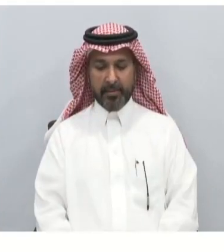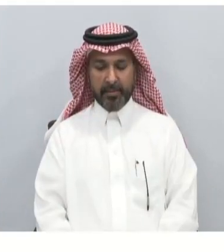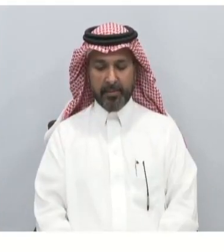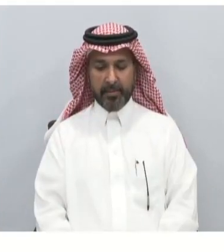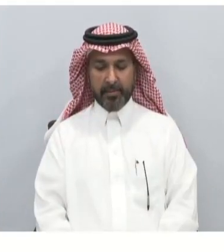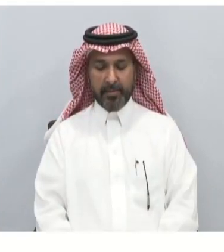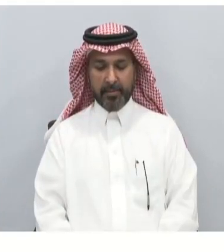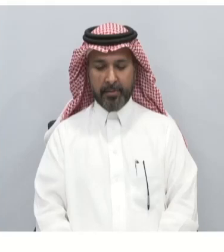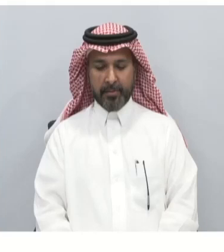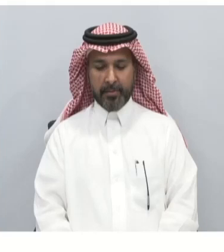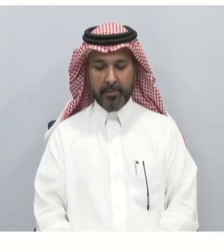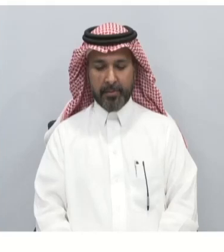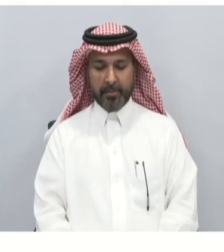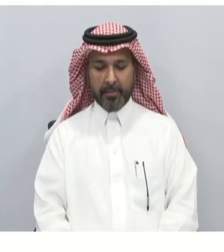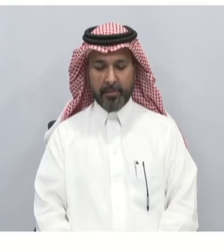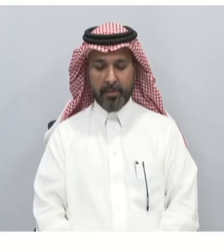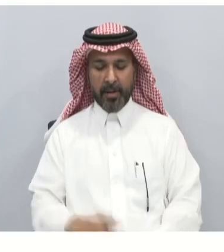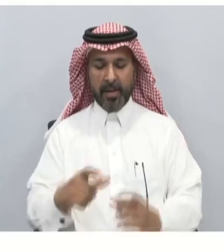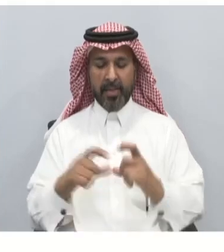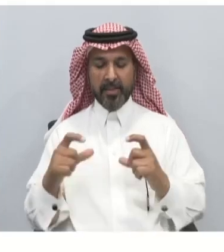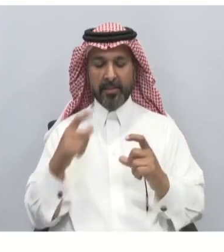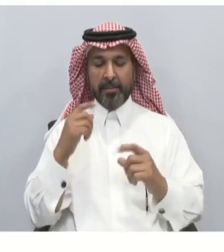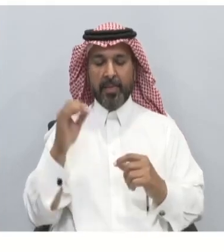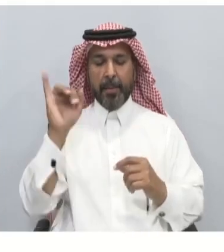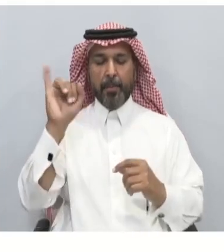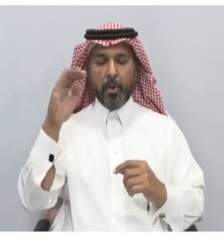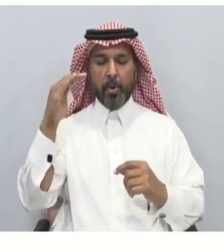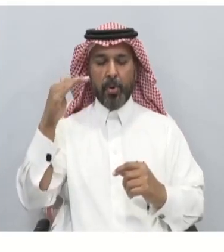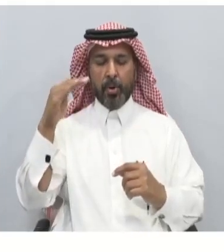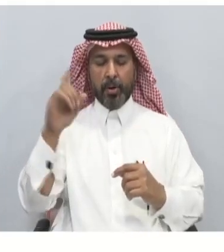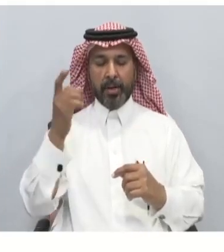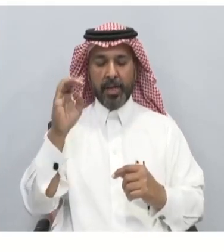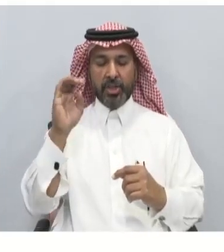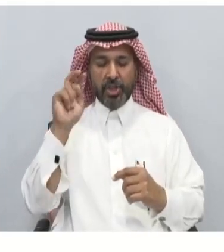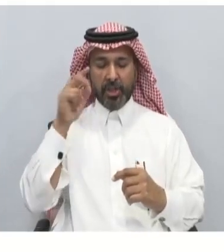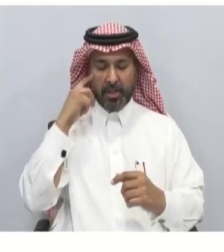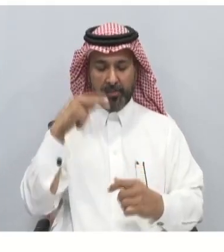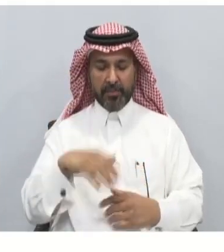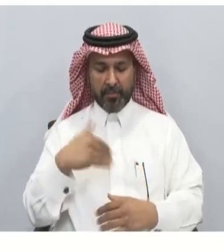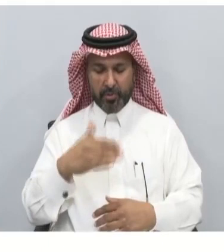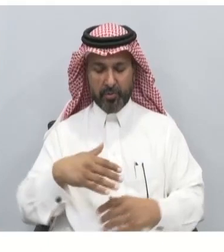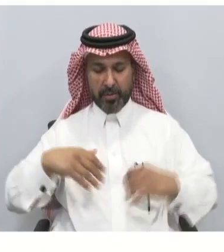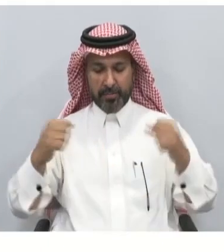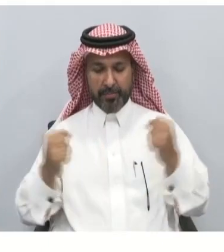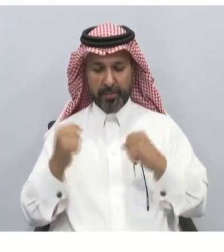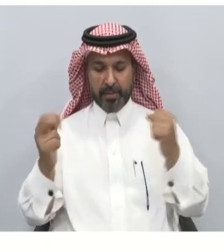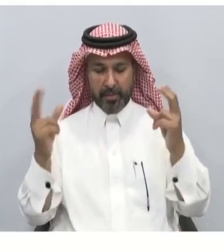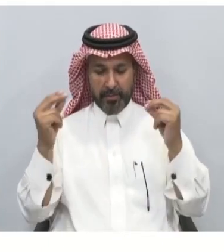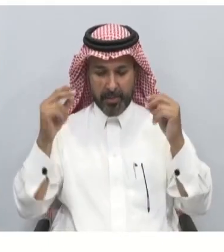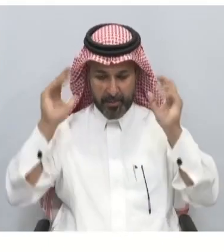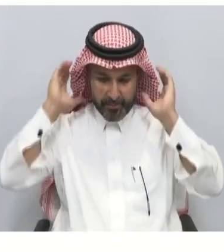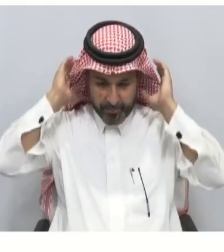المدخلة، دال سين هي المخرجة، سين ندخلها هنا تعطينا قيمة دال